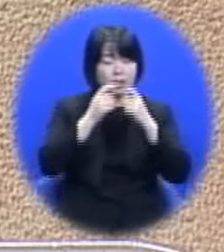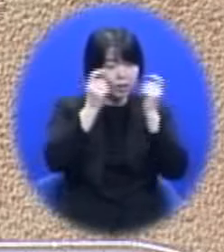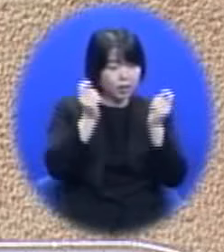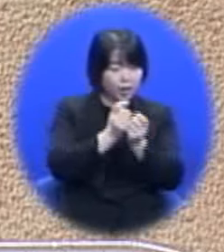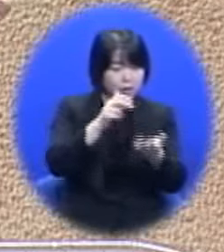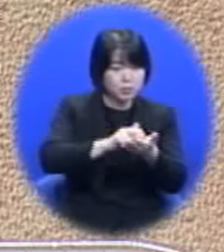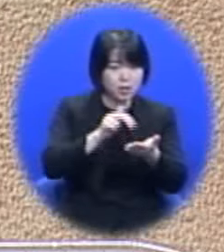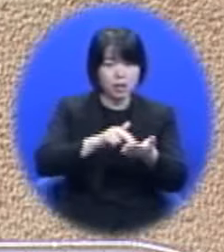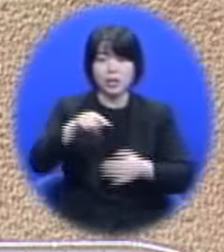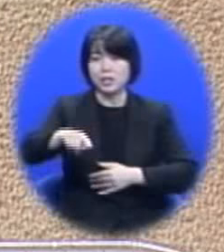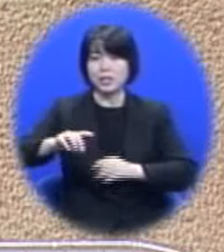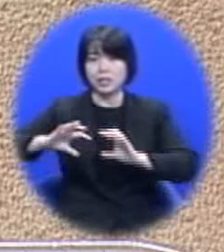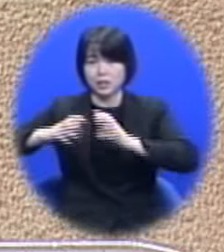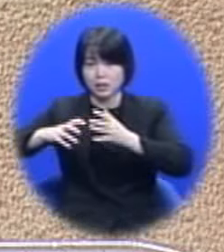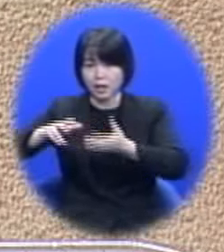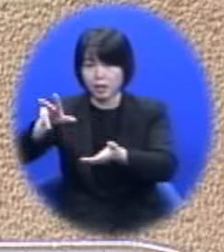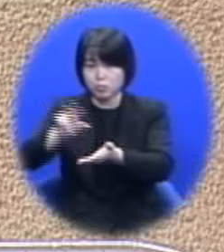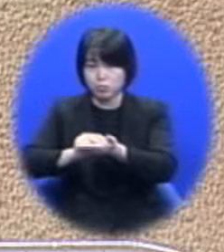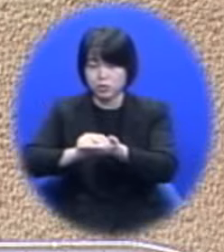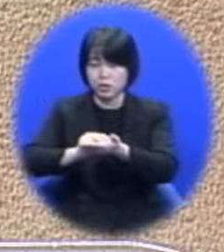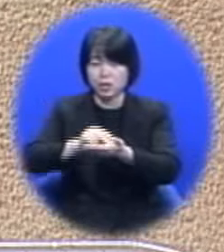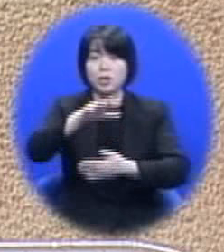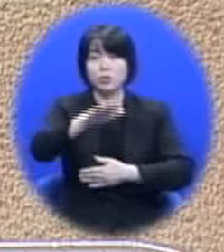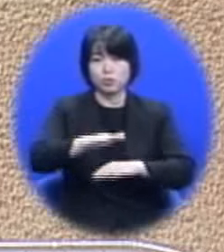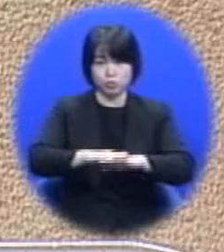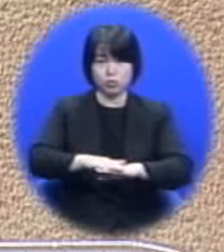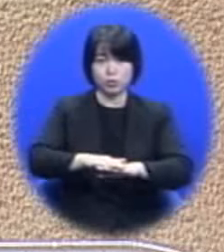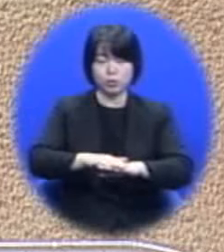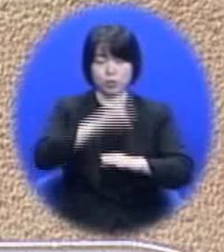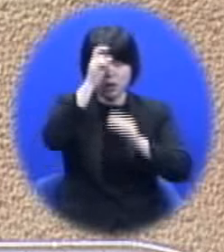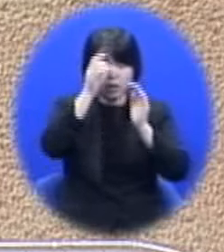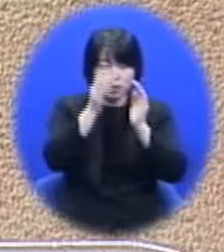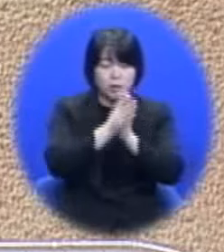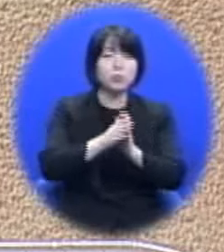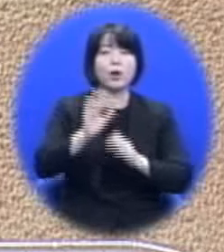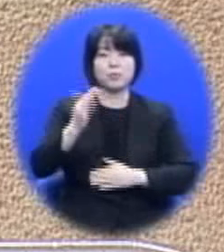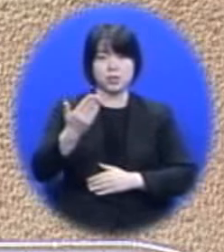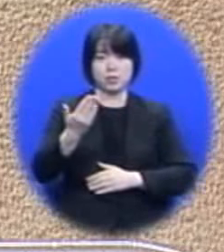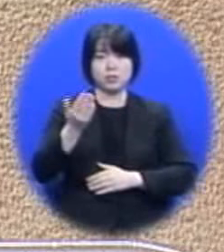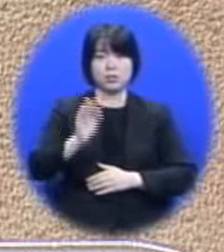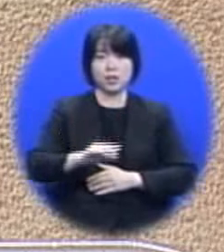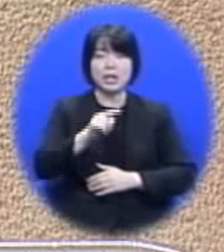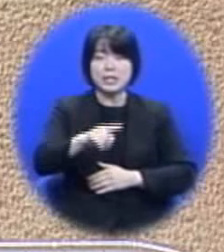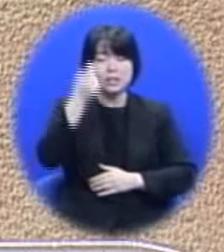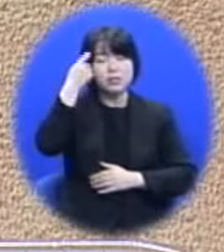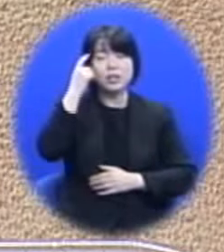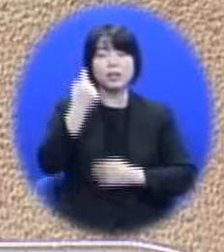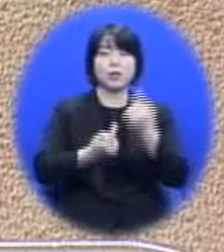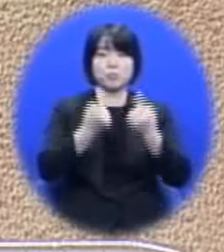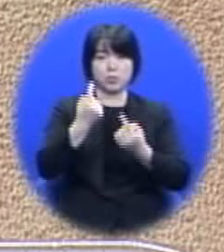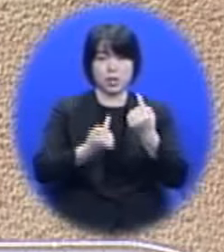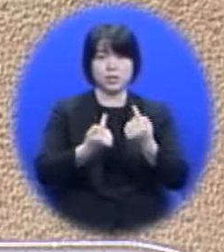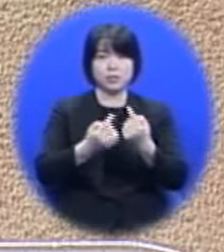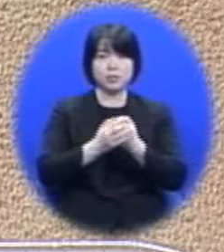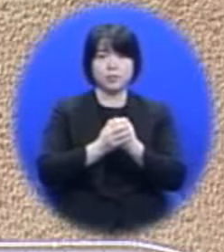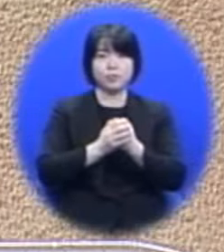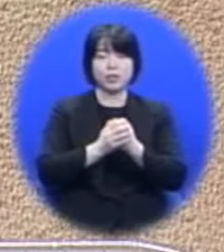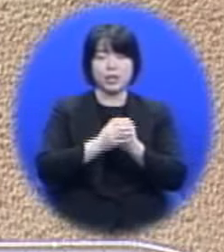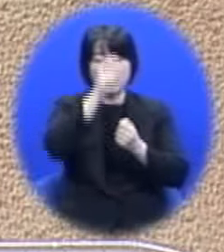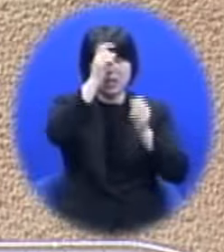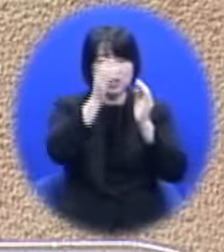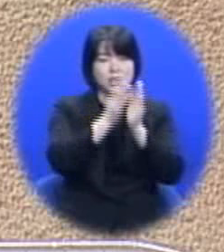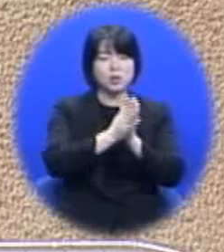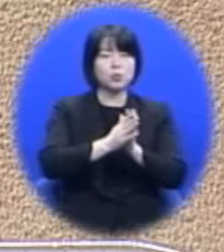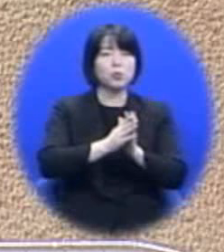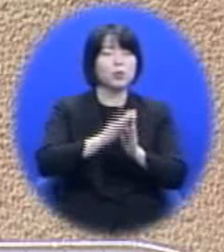이 나라의 문제를 앞에 두고도 기도해야지, 기도하면 되는데 이런 생각이 들기보다는 아유 뭐